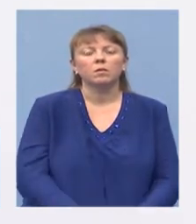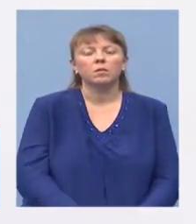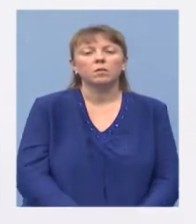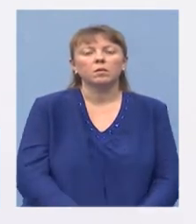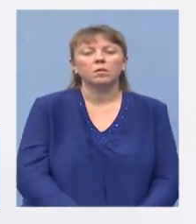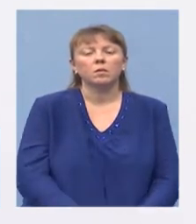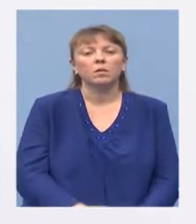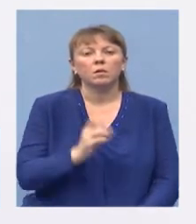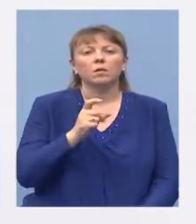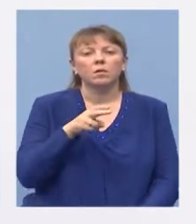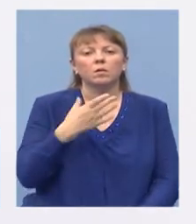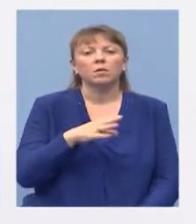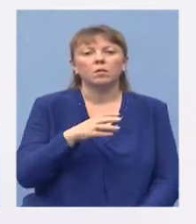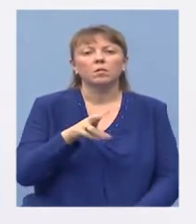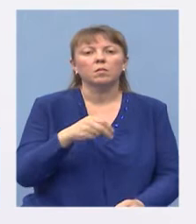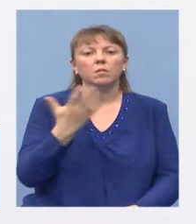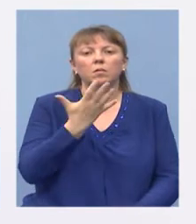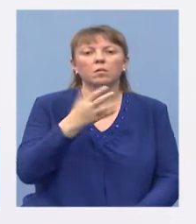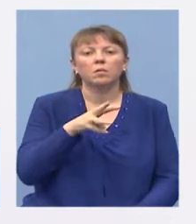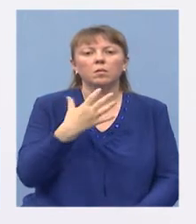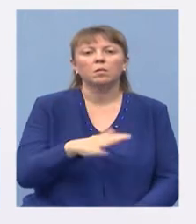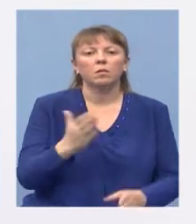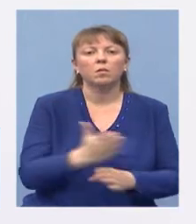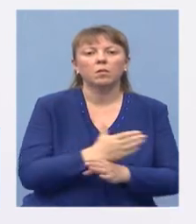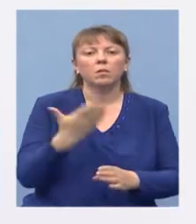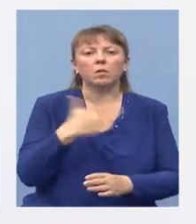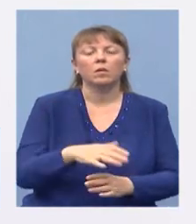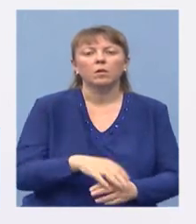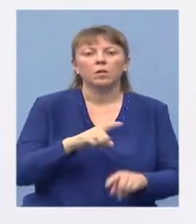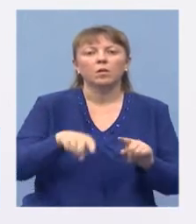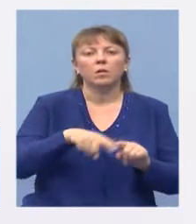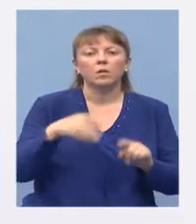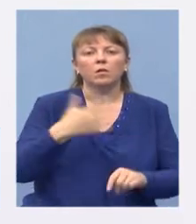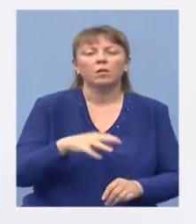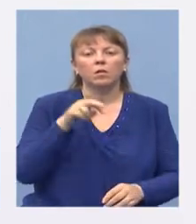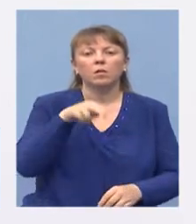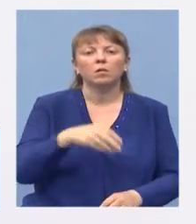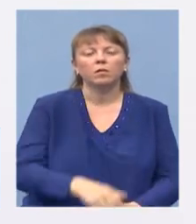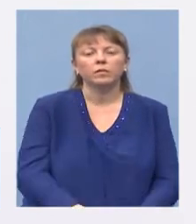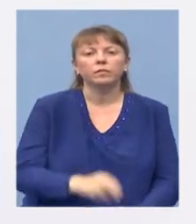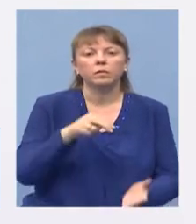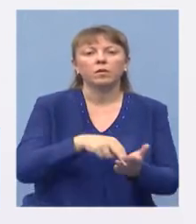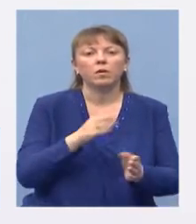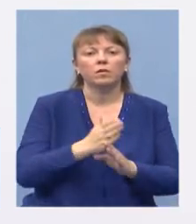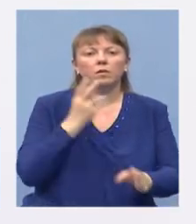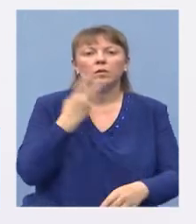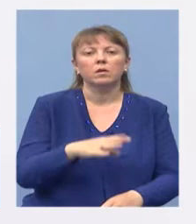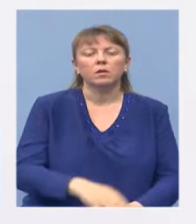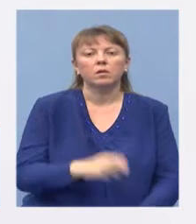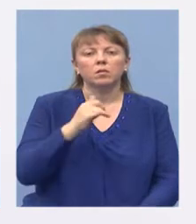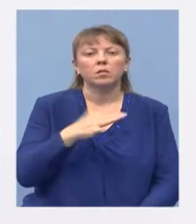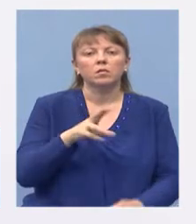есть, ну, ЭЦП можно получить за 5 минут. Мы открыли отдельные зоны скорости, где вы можете прийти, не вставая в очередь, не обращаясь к